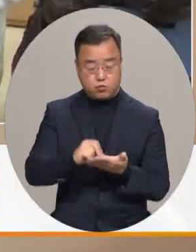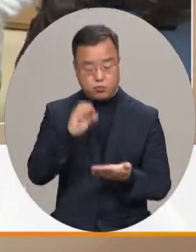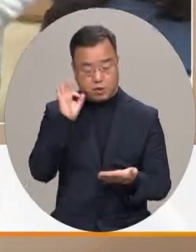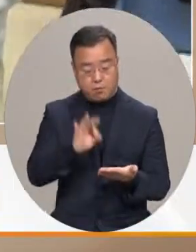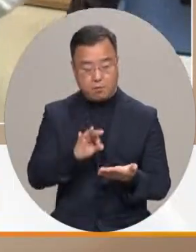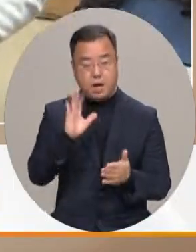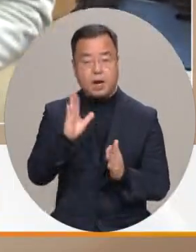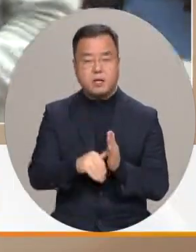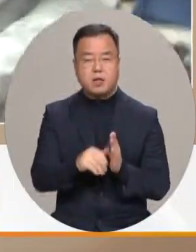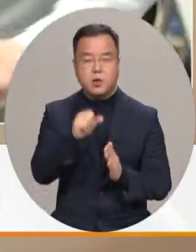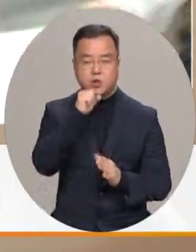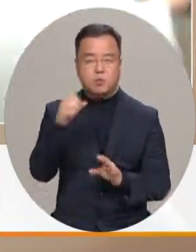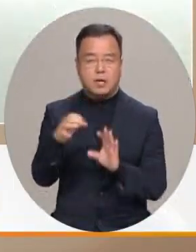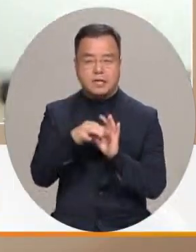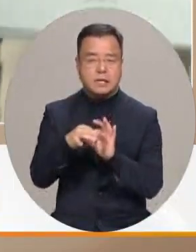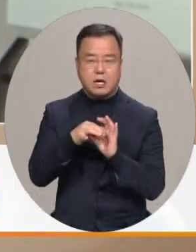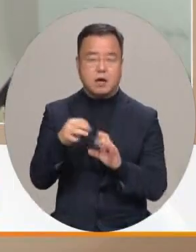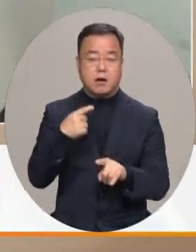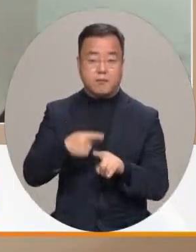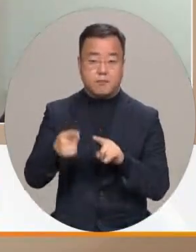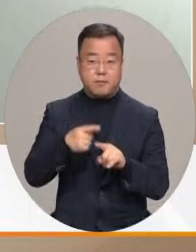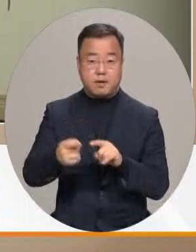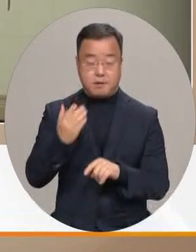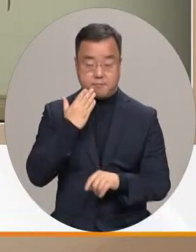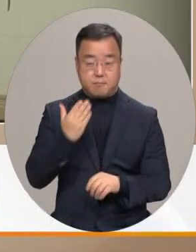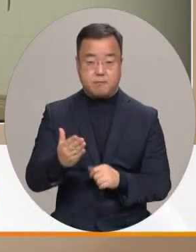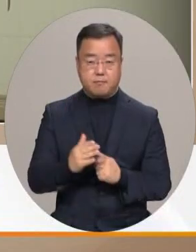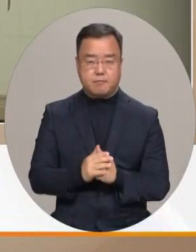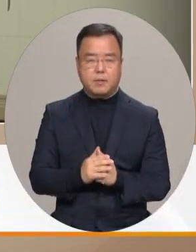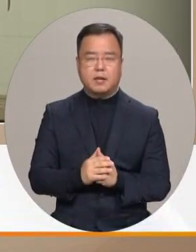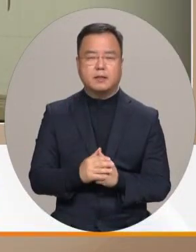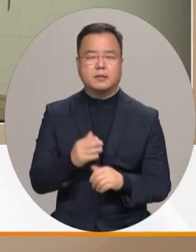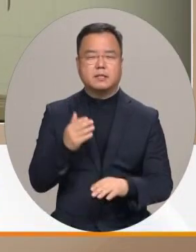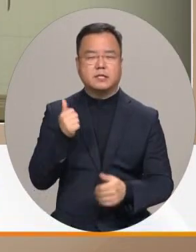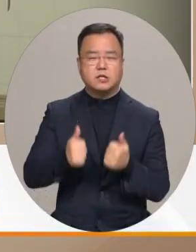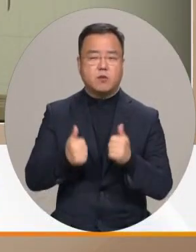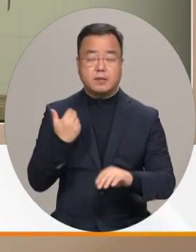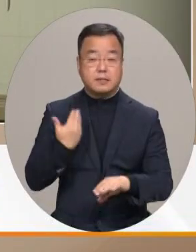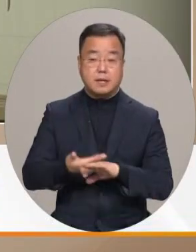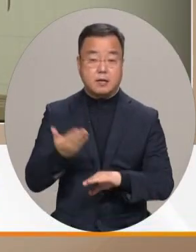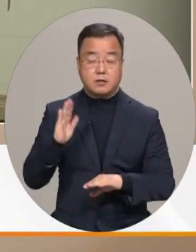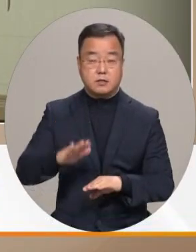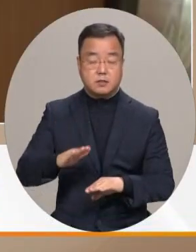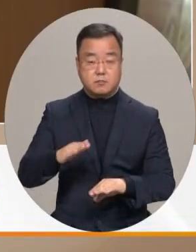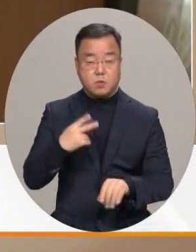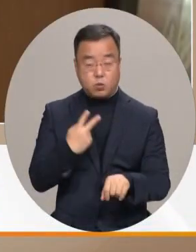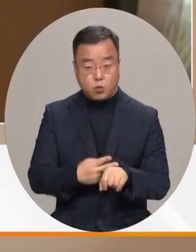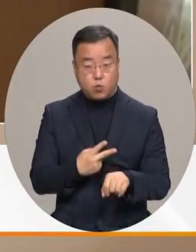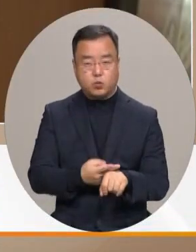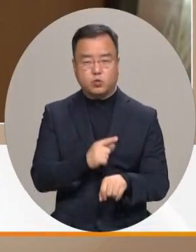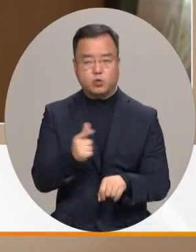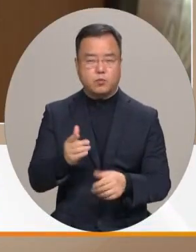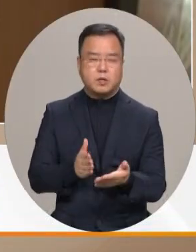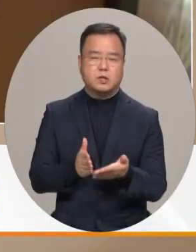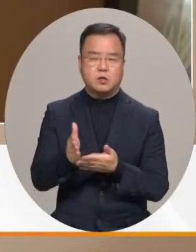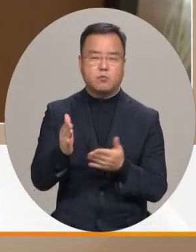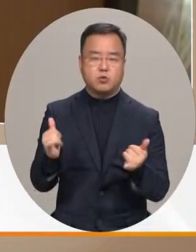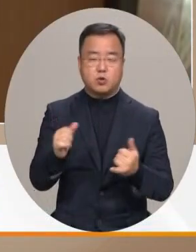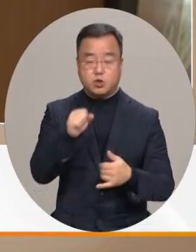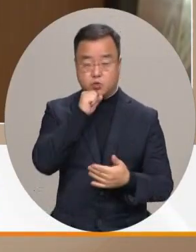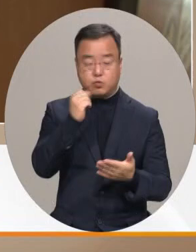성적을 연결해서 평가하는 개념인데요 비록 다른 시험이라도 교수 등 전문가가 척도 점수를